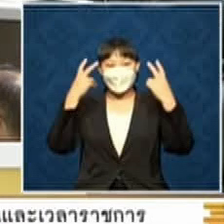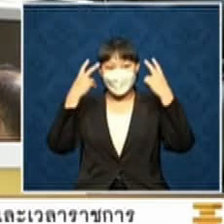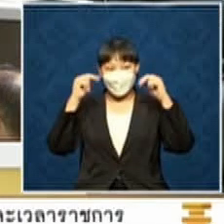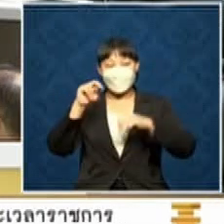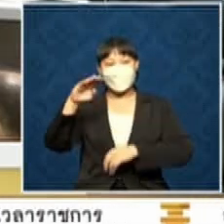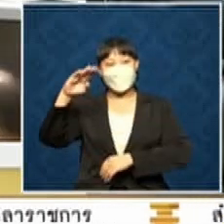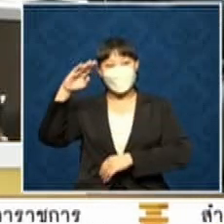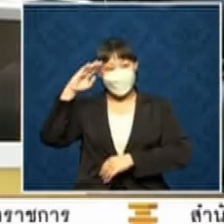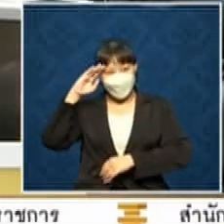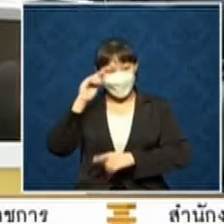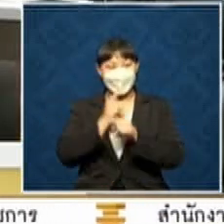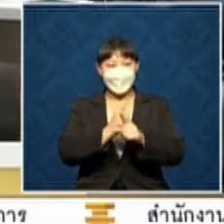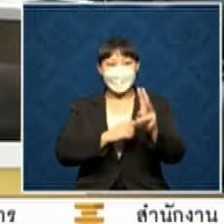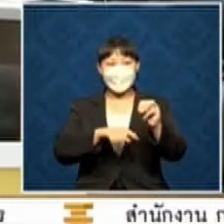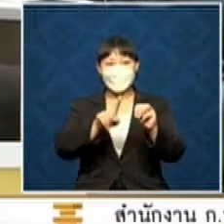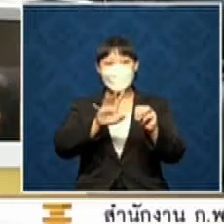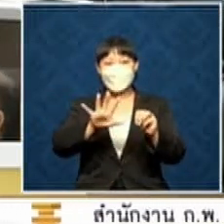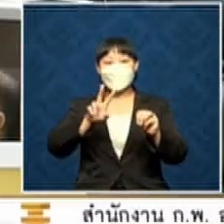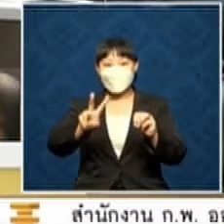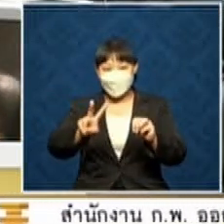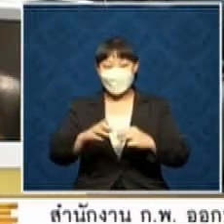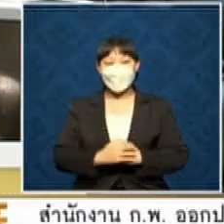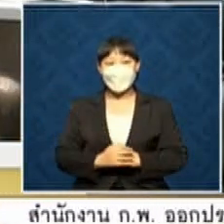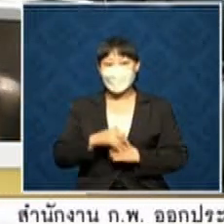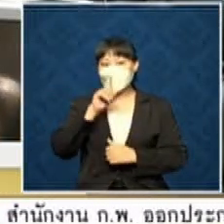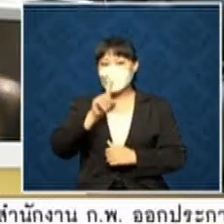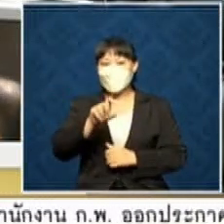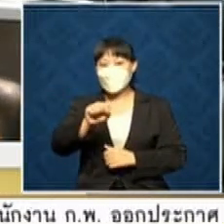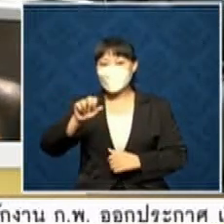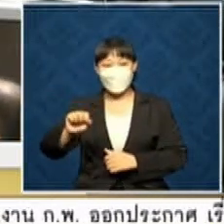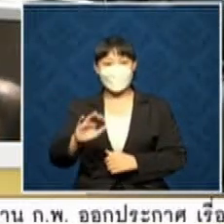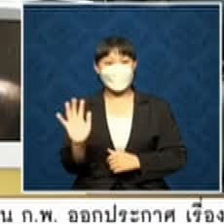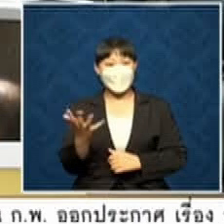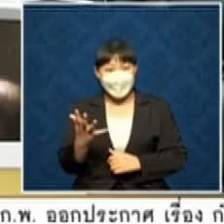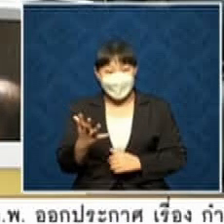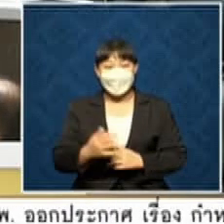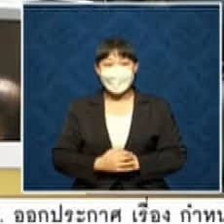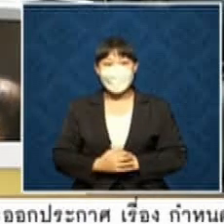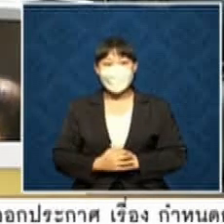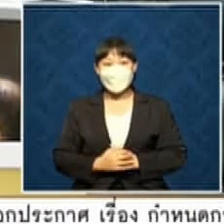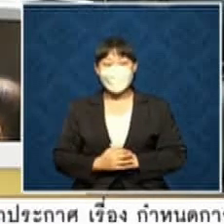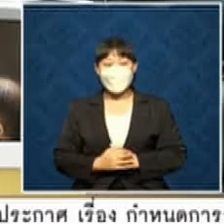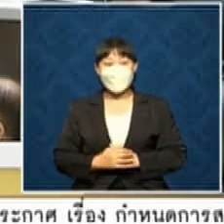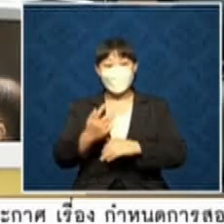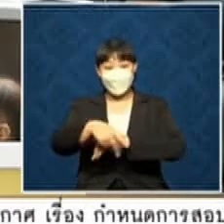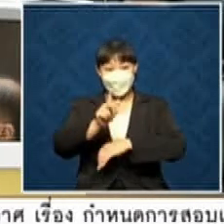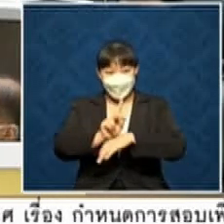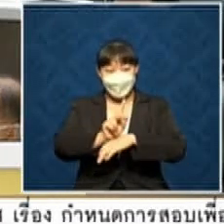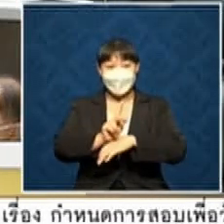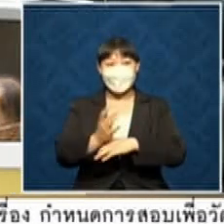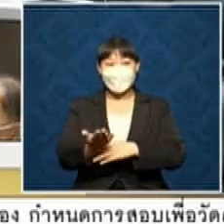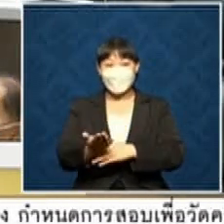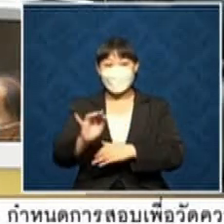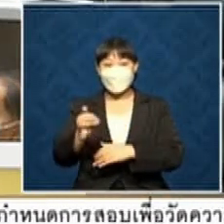ในลูกหมูเนี่ยบาดเจ็บคาที่แต่ตัวเองยังอยู่ในภาพสมบูรณ์ขอหนีก่อนแทนที่ตัวเองจะช่วยประคองช่วยเป็นพันลบเนี่ย